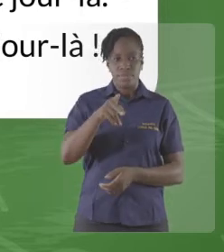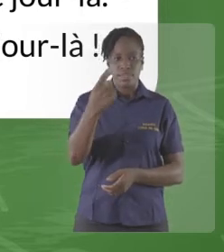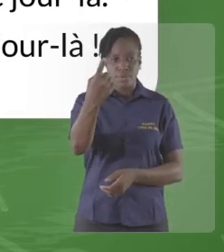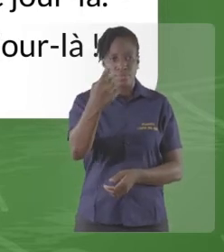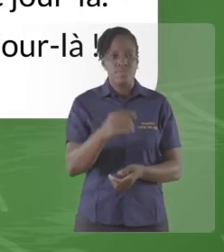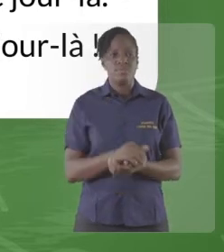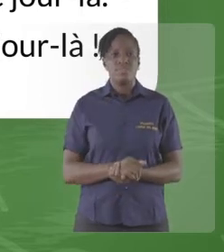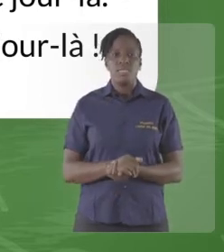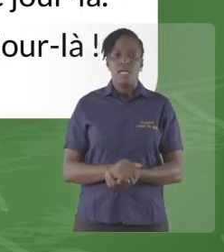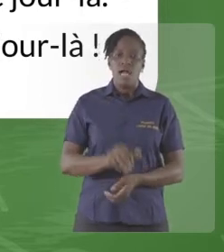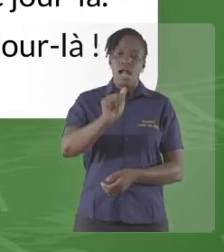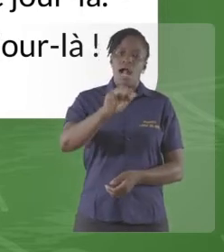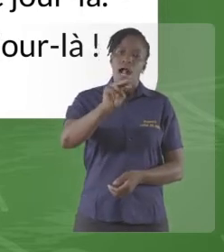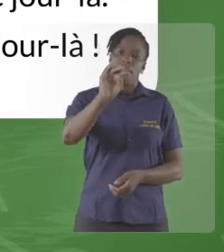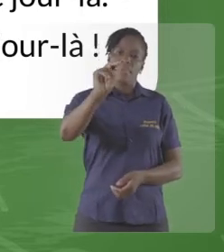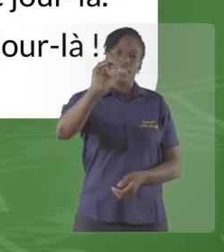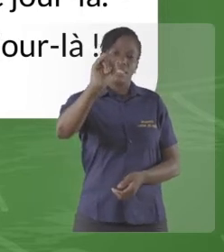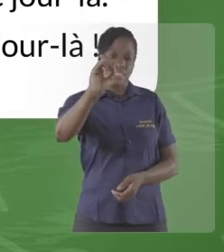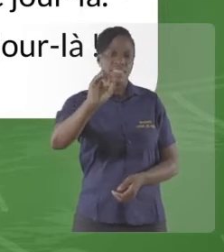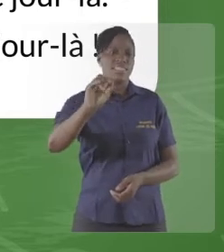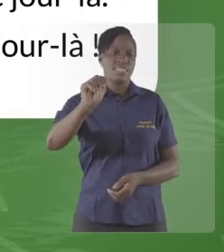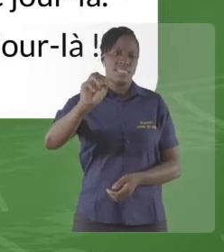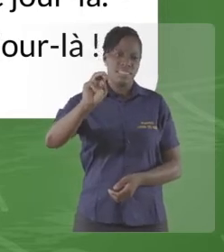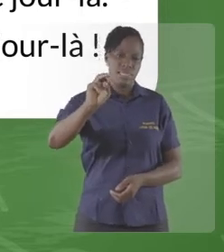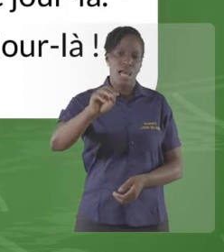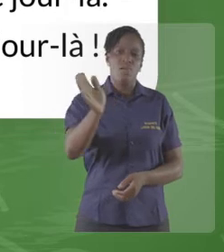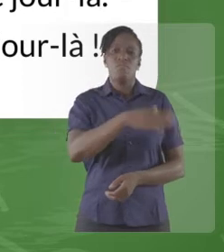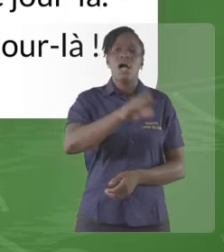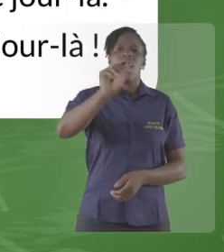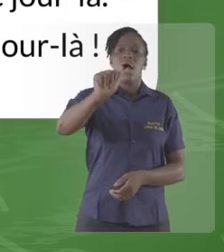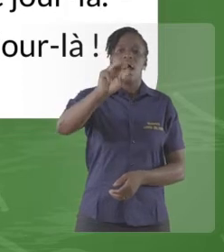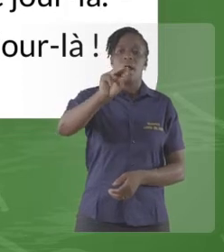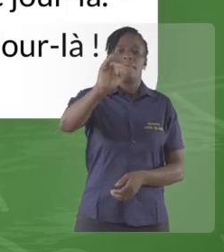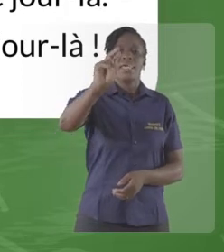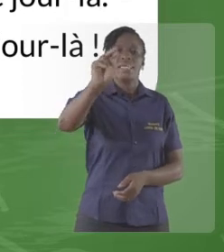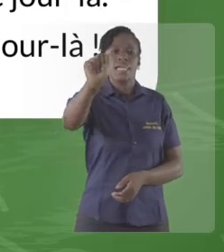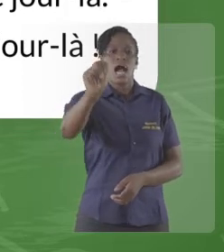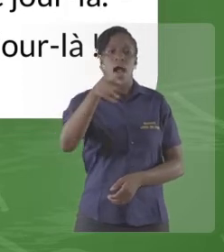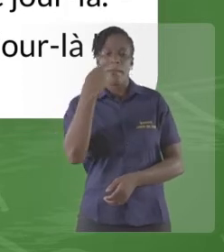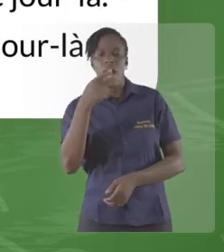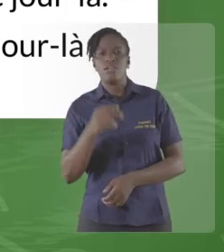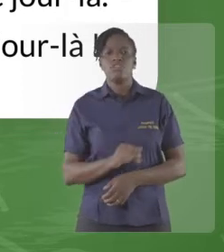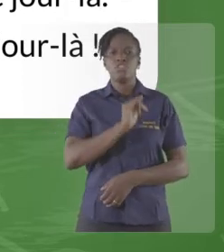P1. Amina, je ne vous donnerai rien aujourd'hui.